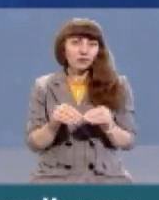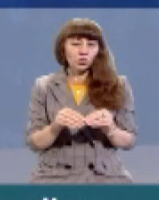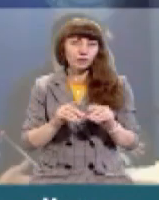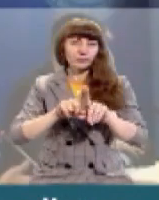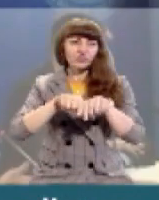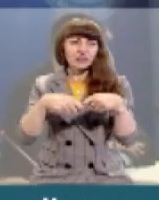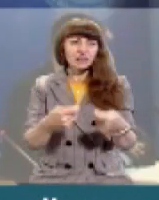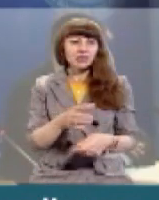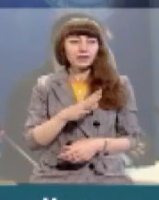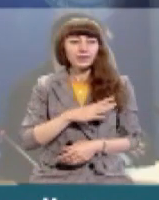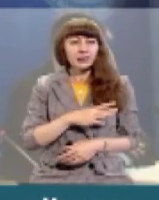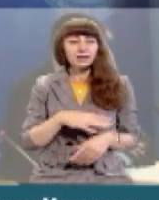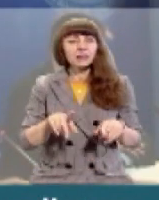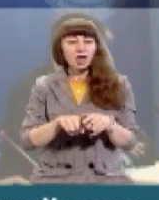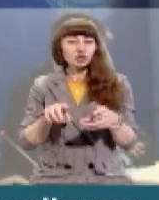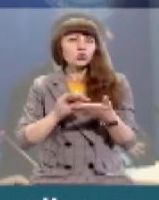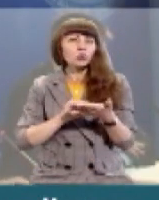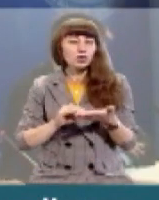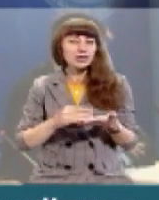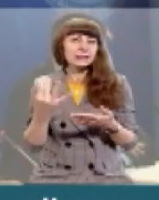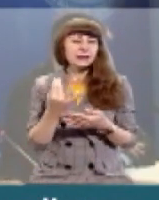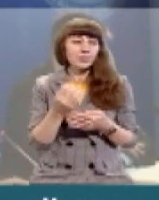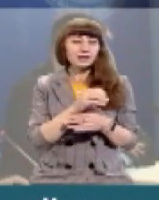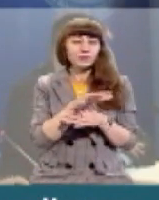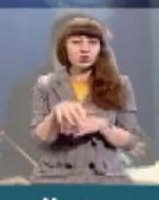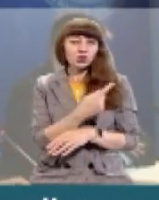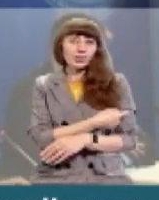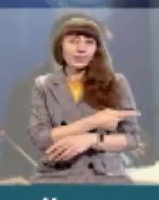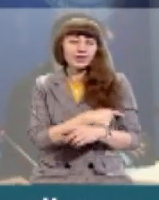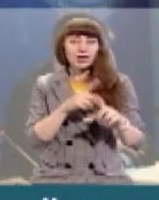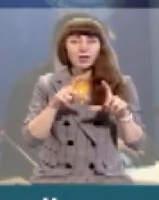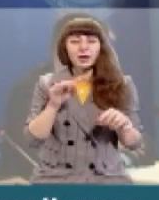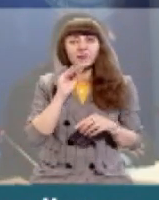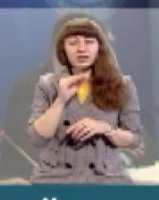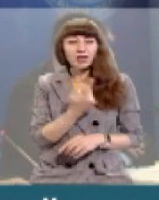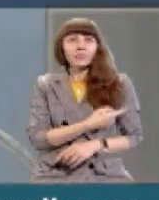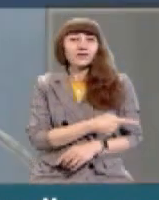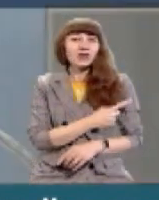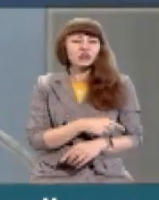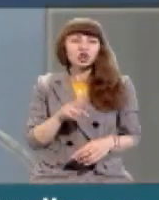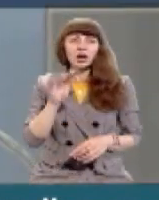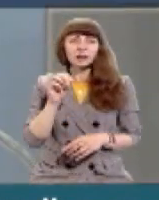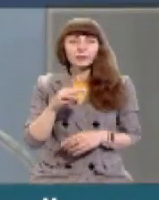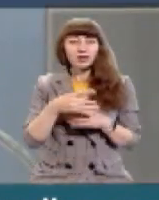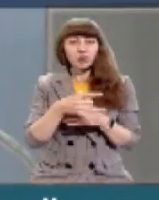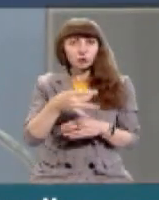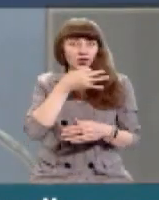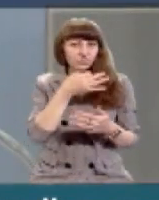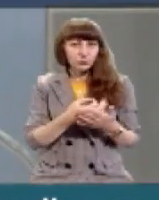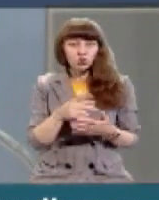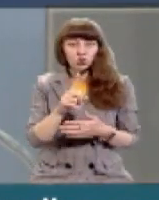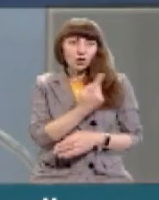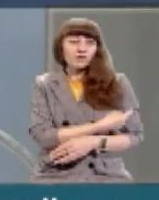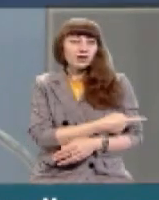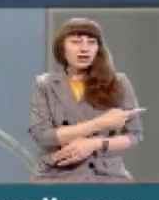были выделены. Также журналисты интересовались обеспеченностью больниц района медицинскими кадрами. Аким района Кайсар Муржакупов ответил, что